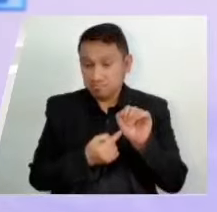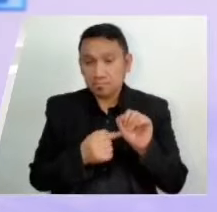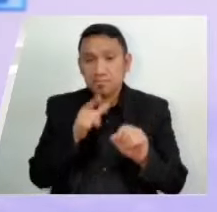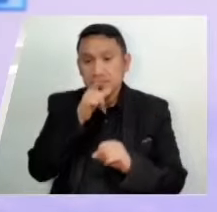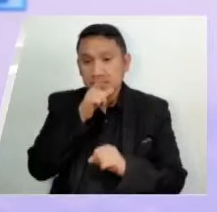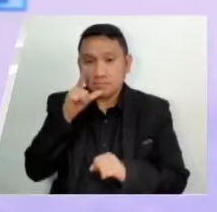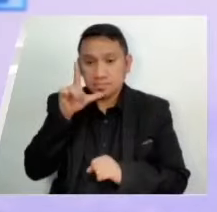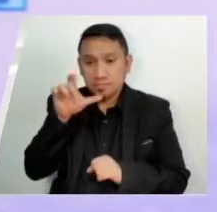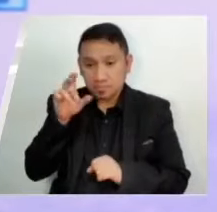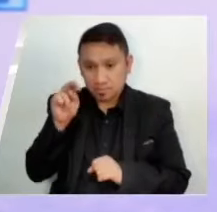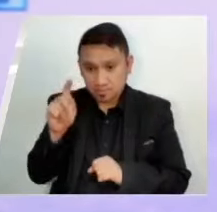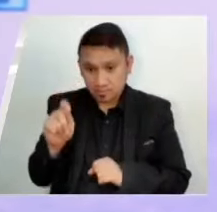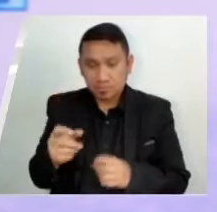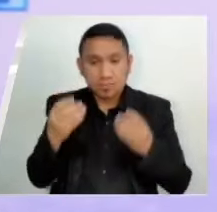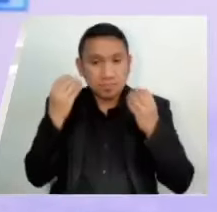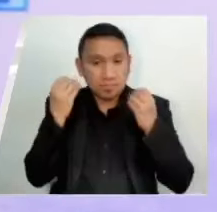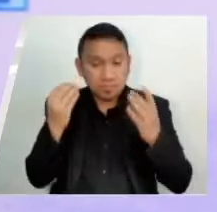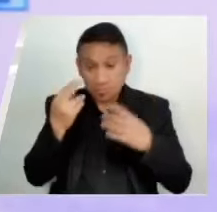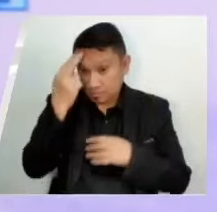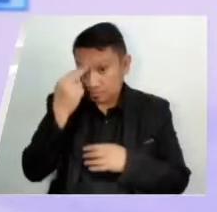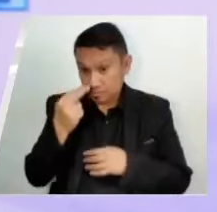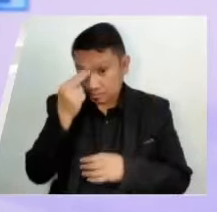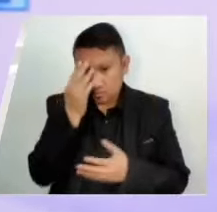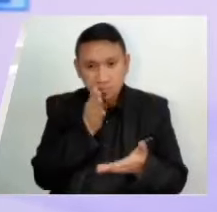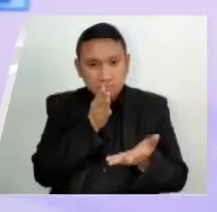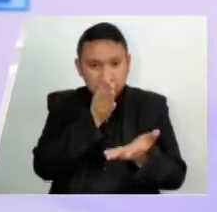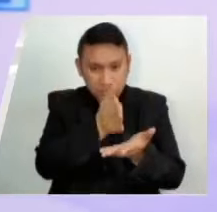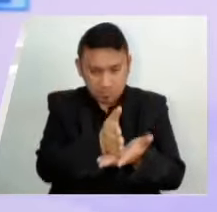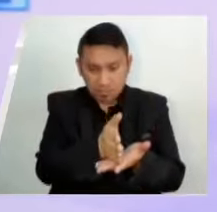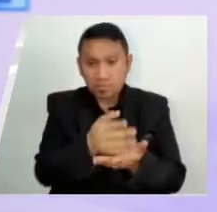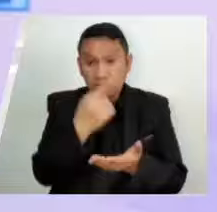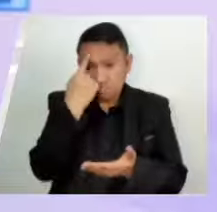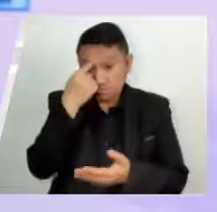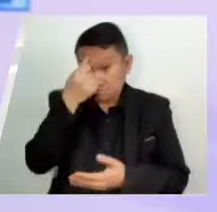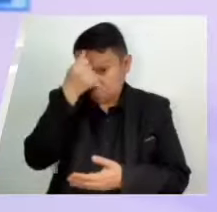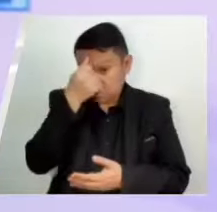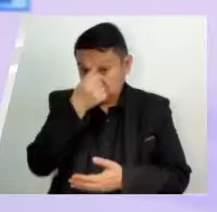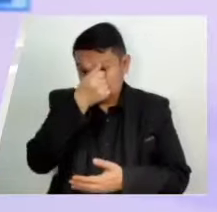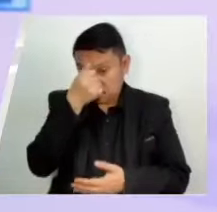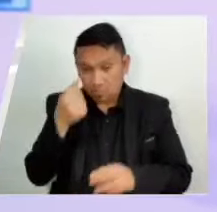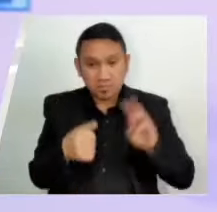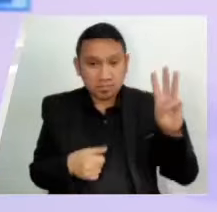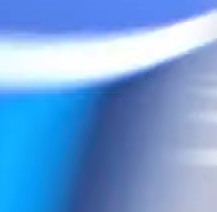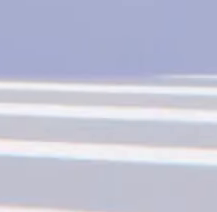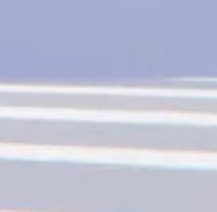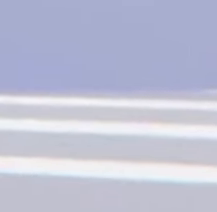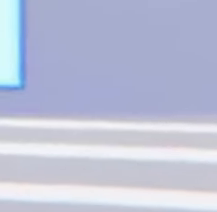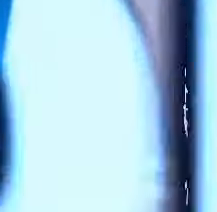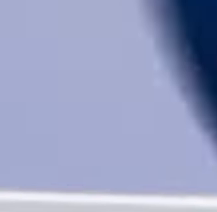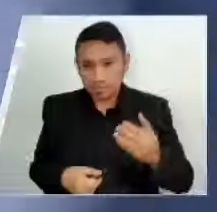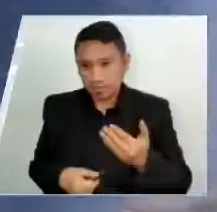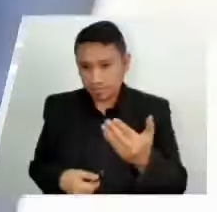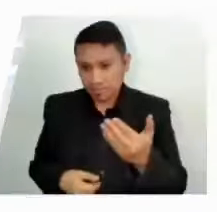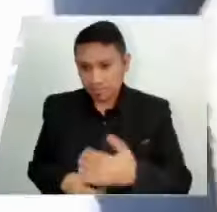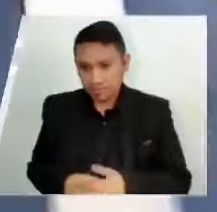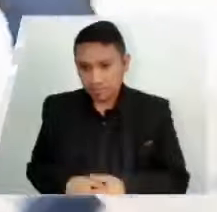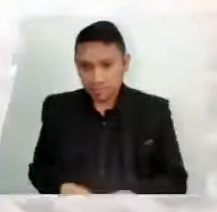ang maraming Katoliko sa mga simbahan para sa Ash Wednesday. Saksi, si Maki Pulido.